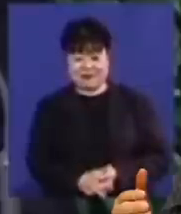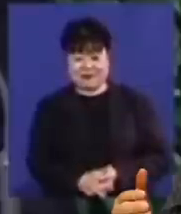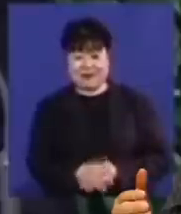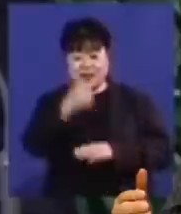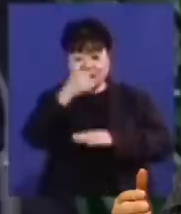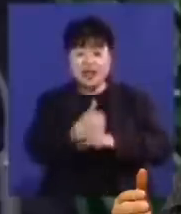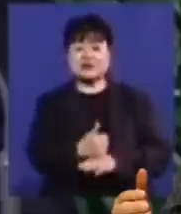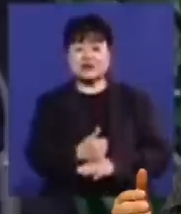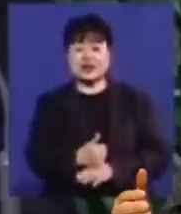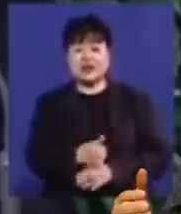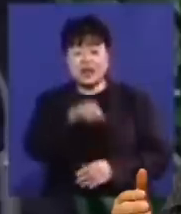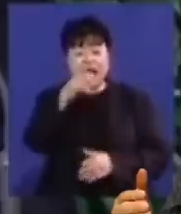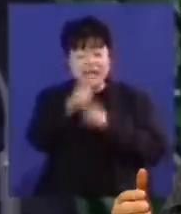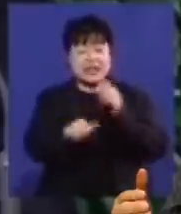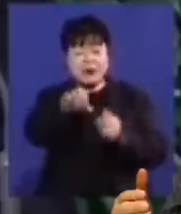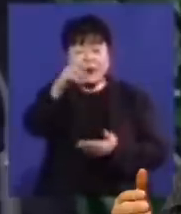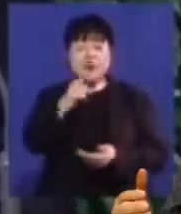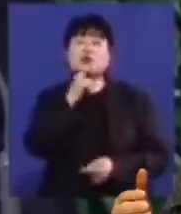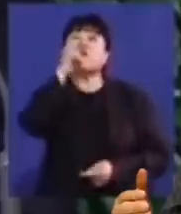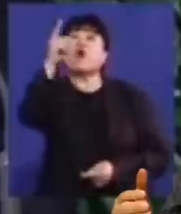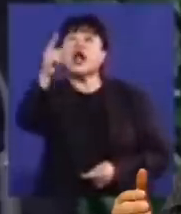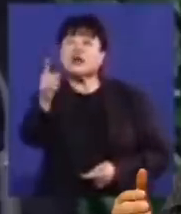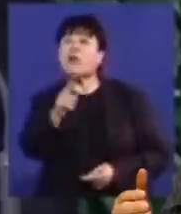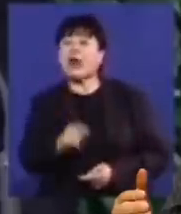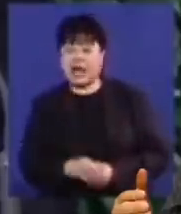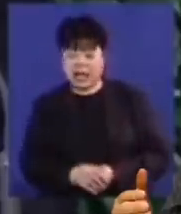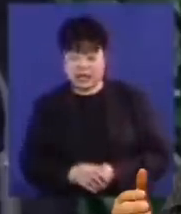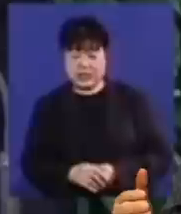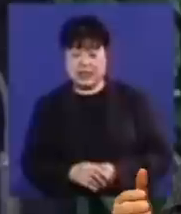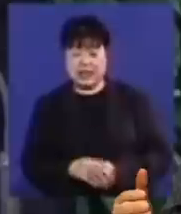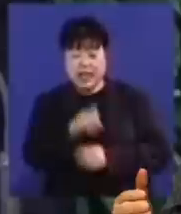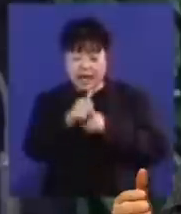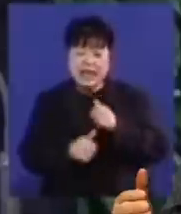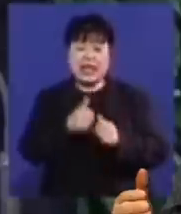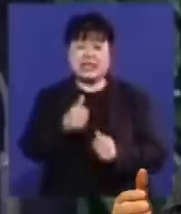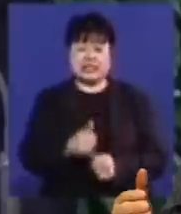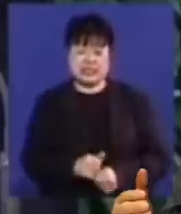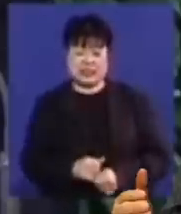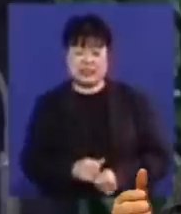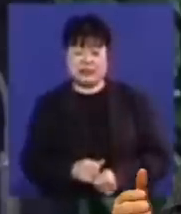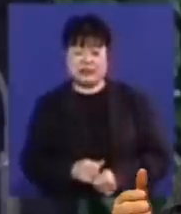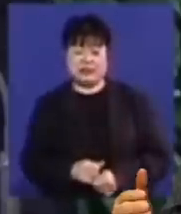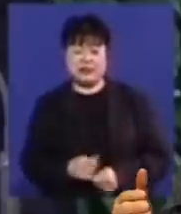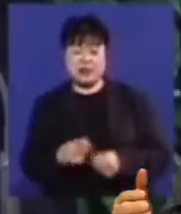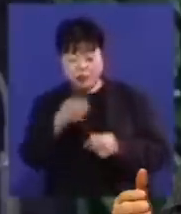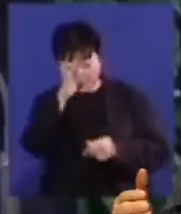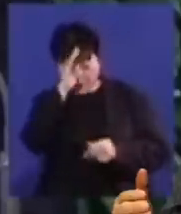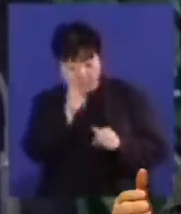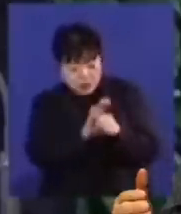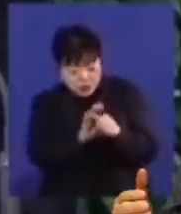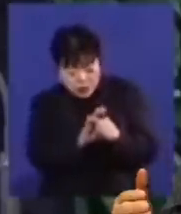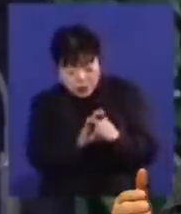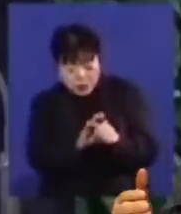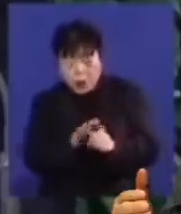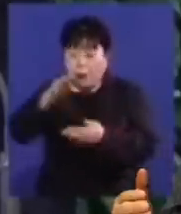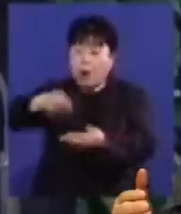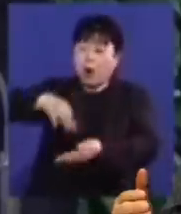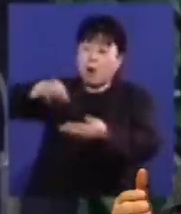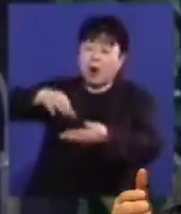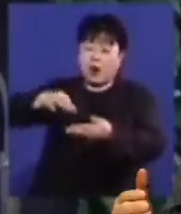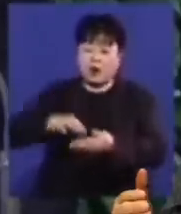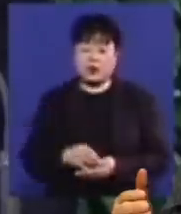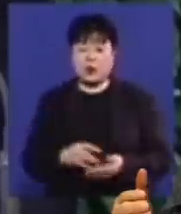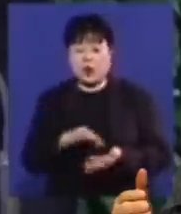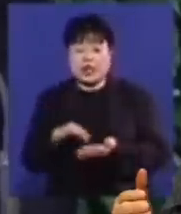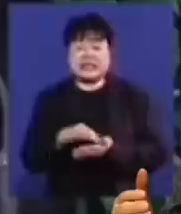나중에 내 앞에 와서 보고할 때 무슨 보고를 하겠느냐? 환자 돌보고 돈 벌어서 돈